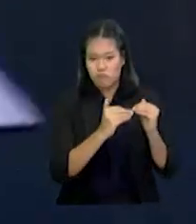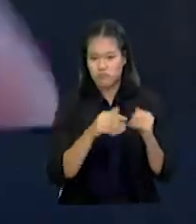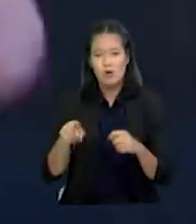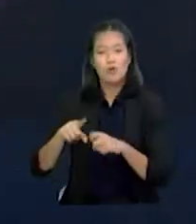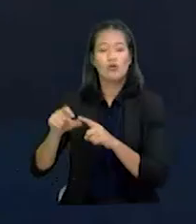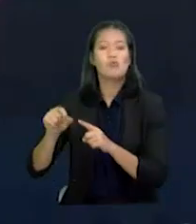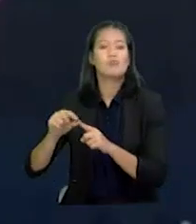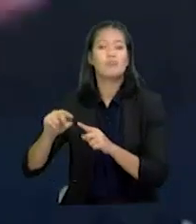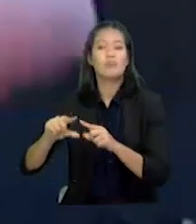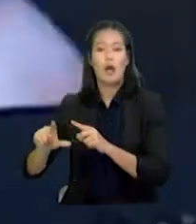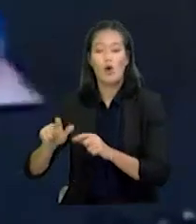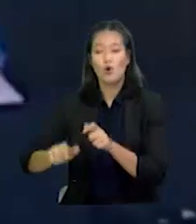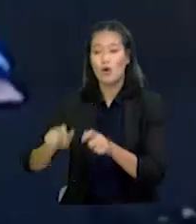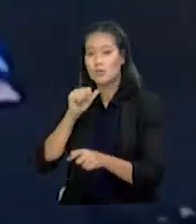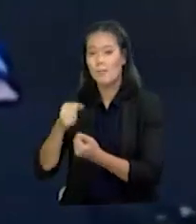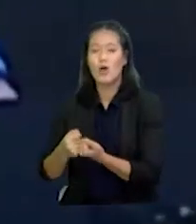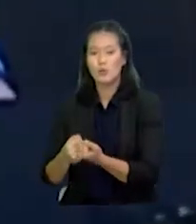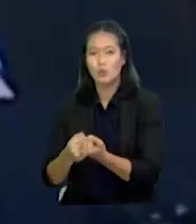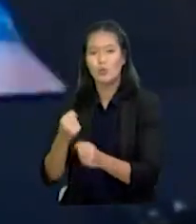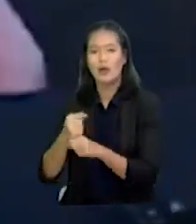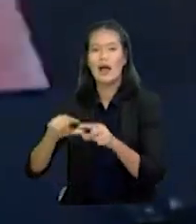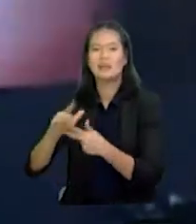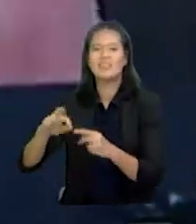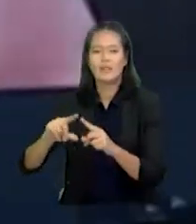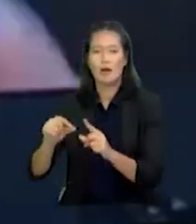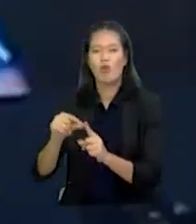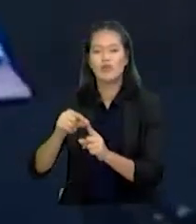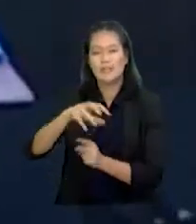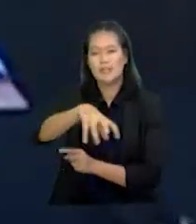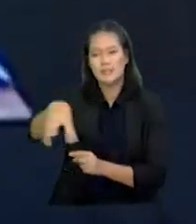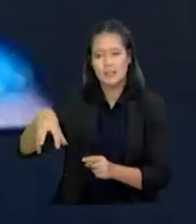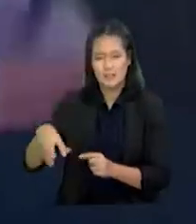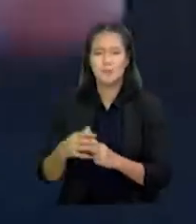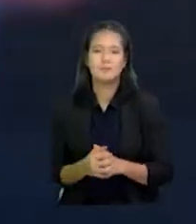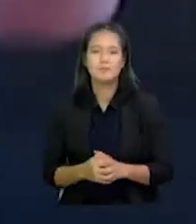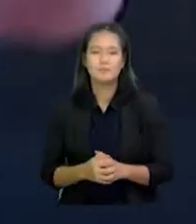diisi oleh pendukung Ganjar lintas profesi. Tim Liputan iNews melaporkan.